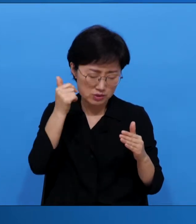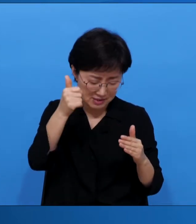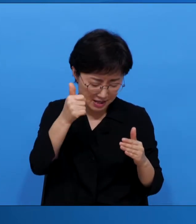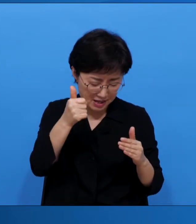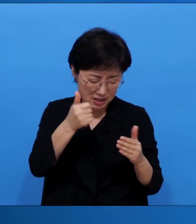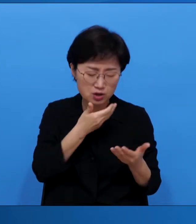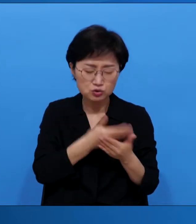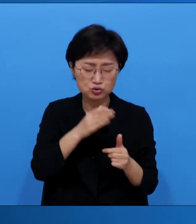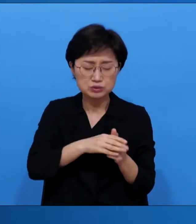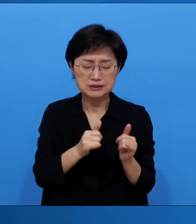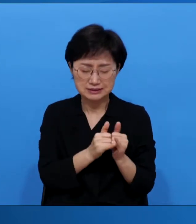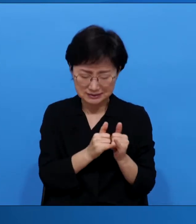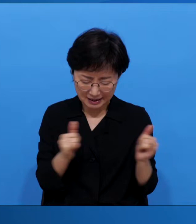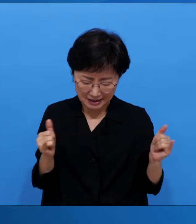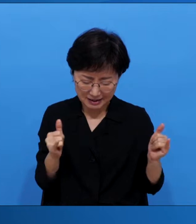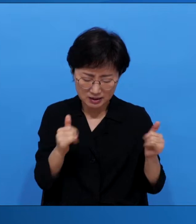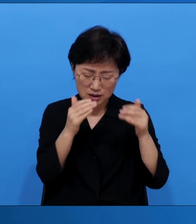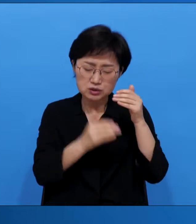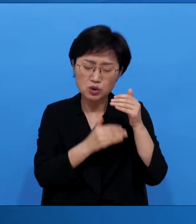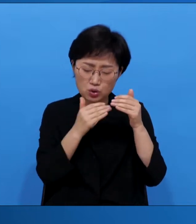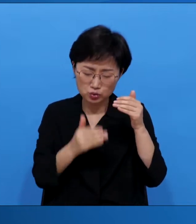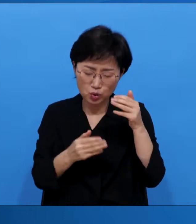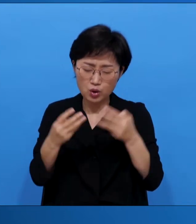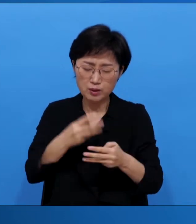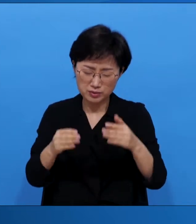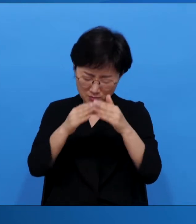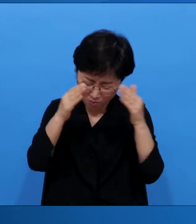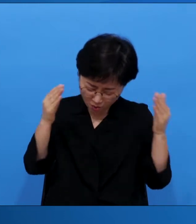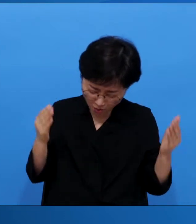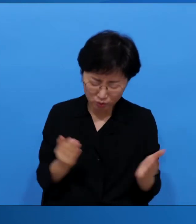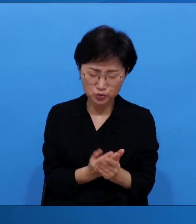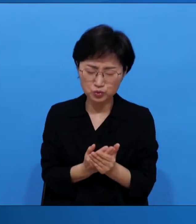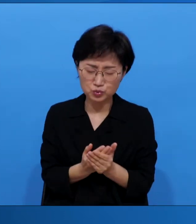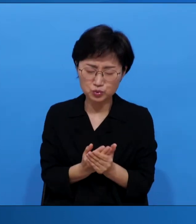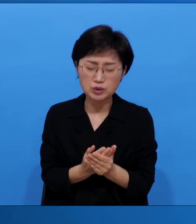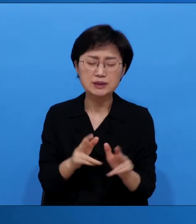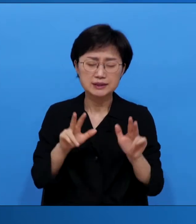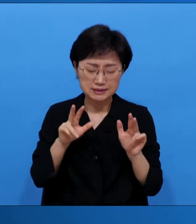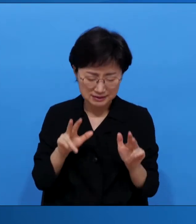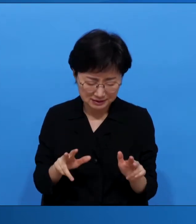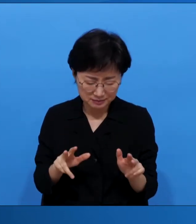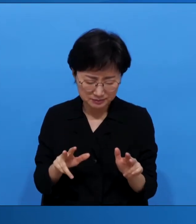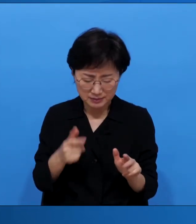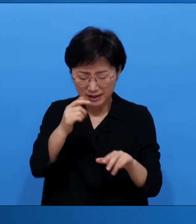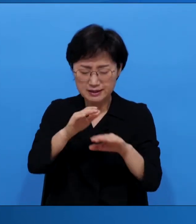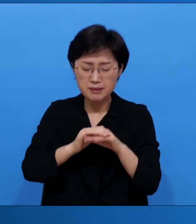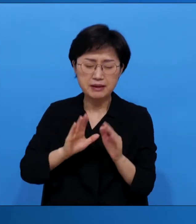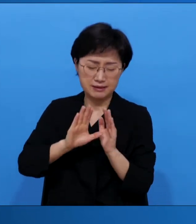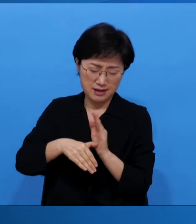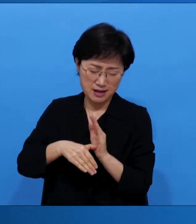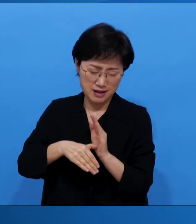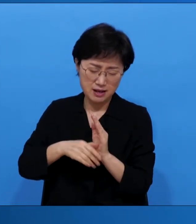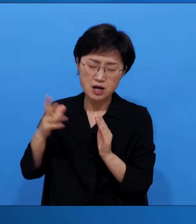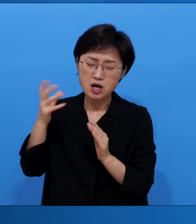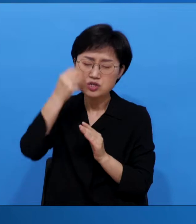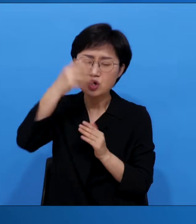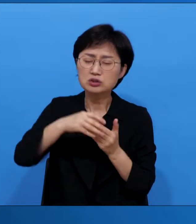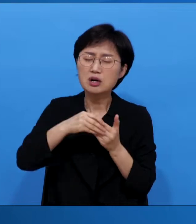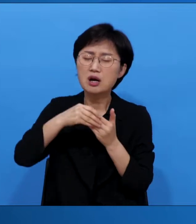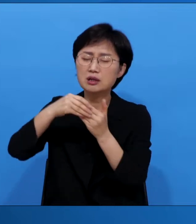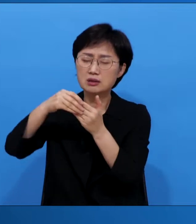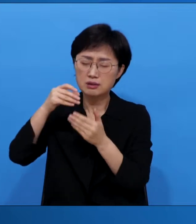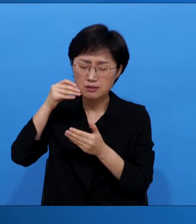성도, 렘넌트들 모든 기관에 성령 인도 받는 귀한 예배가 되게 하심을 감사드립니다. We thank you for filling